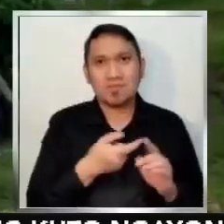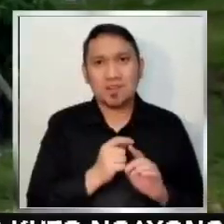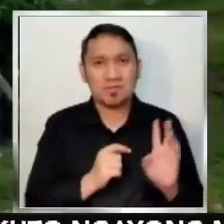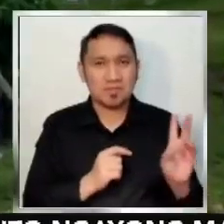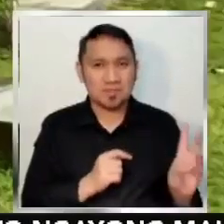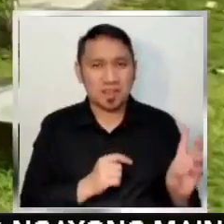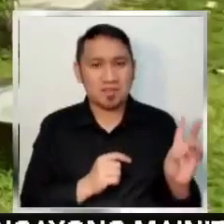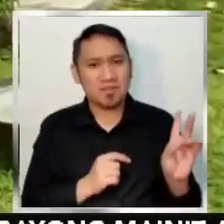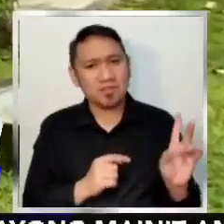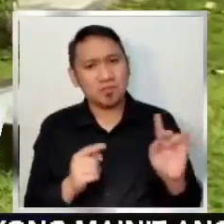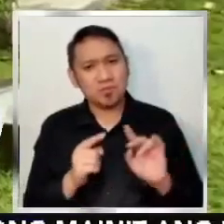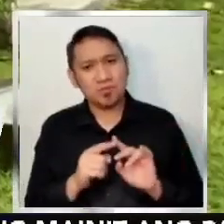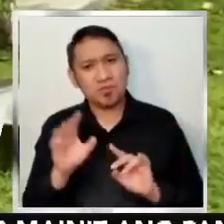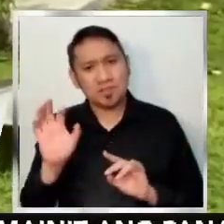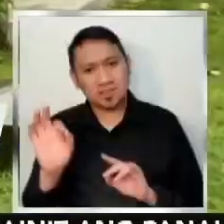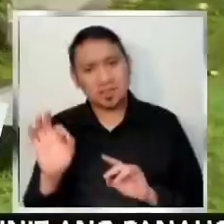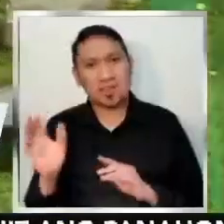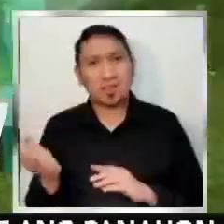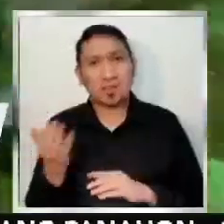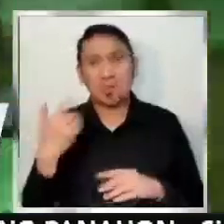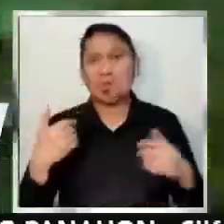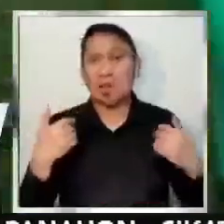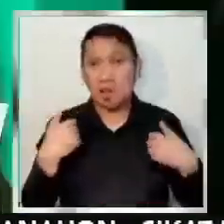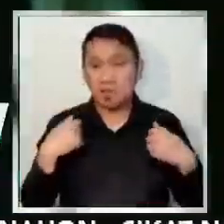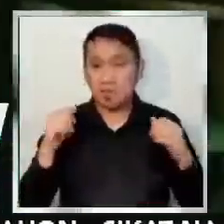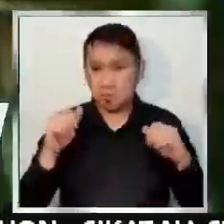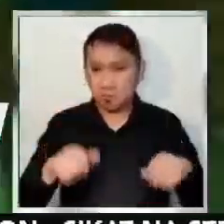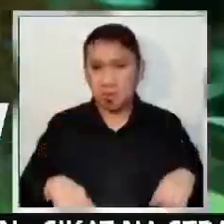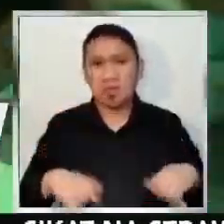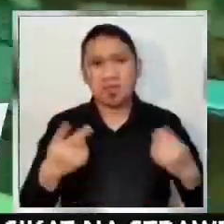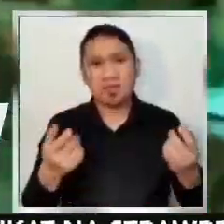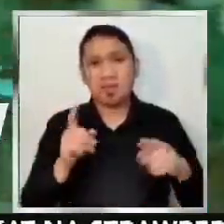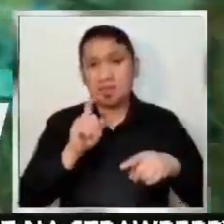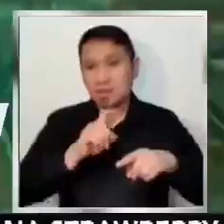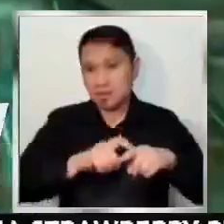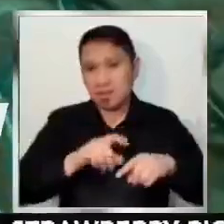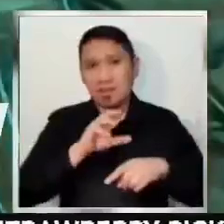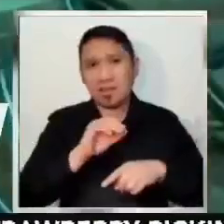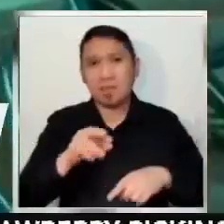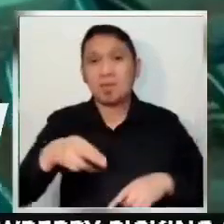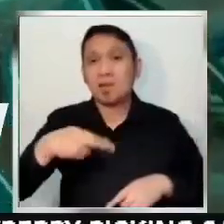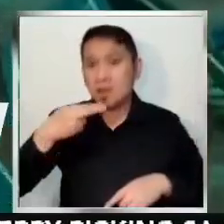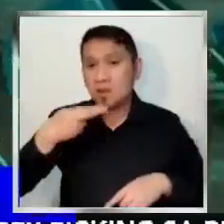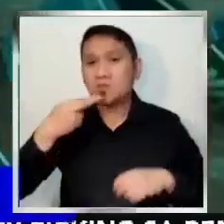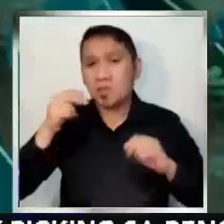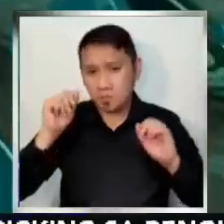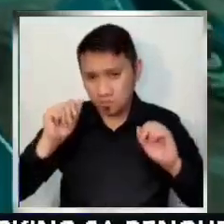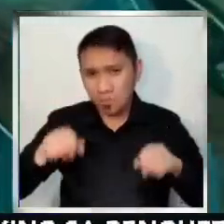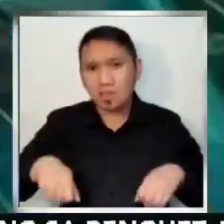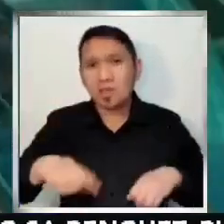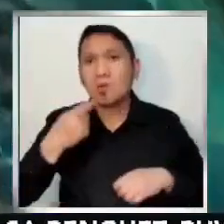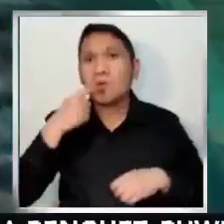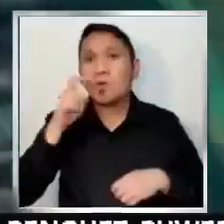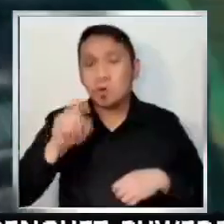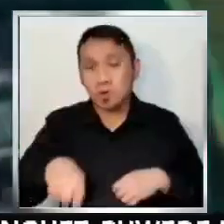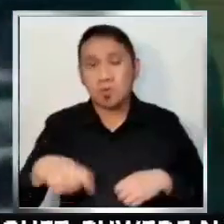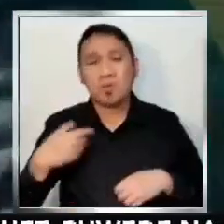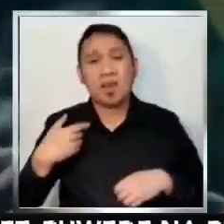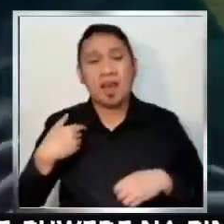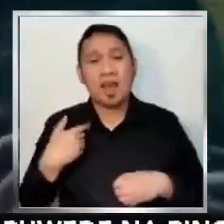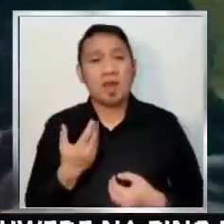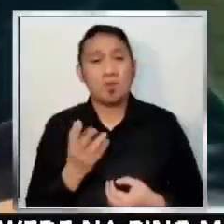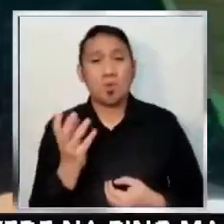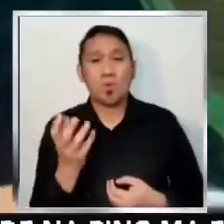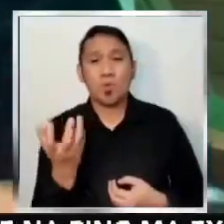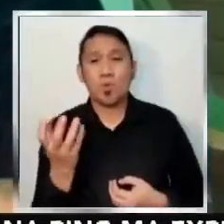mga kubong pwedeng rentahan at restaurant kung saan pwede kayong maka-order ng ano pa? Strawberry shake. Okay naman po